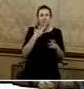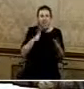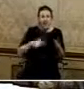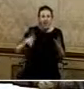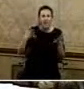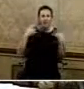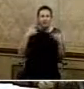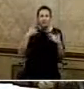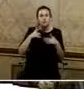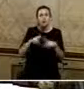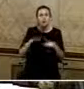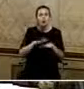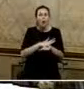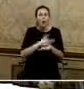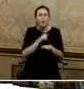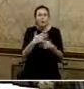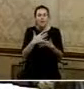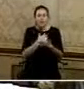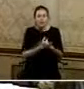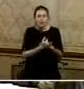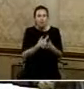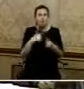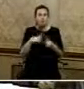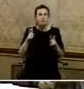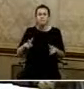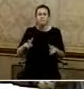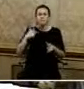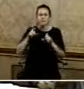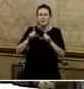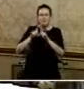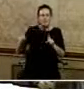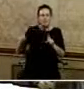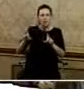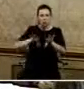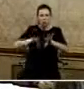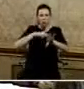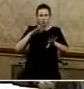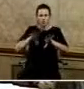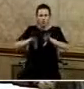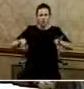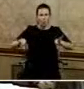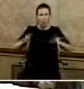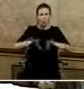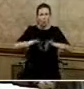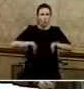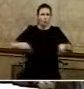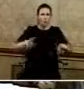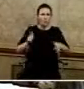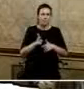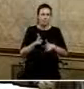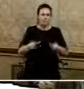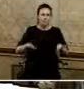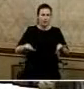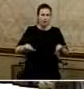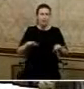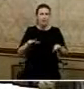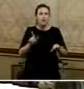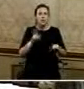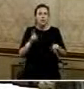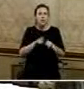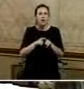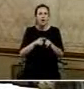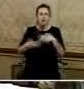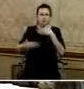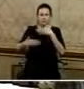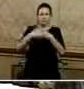imate taj osjećaj niz koristanosti prostora, recimo, zgrade su udaljene jedna od druge, i nemate ono oče da